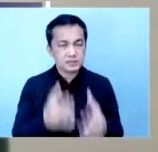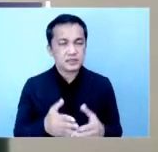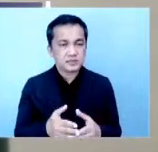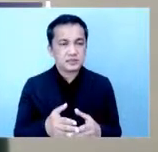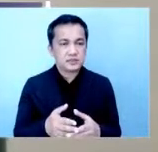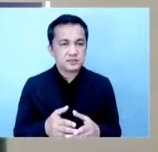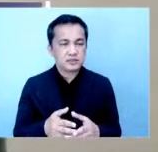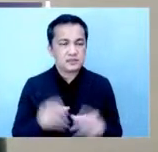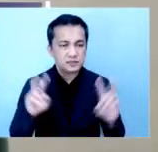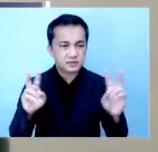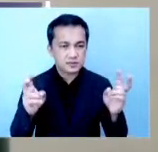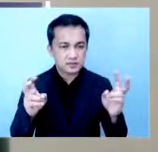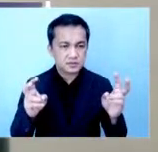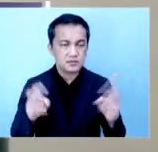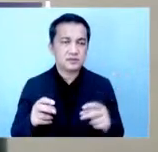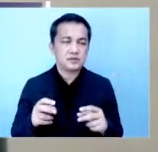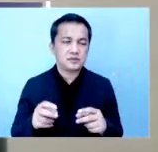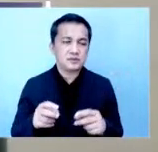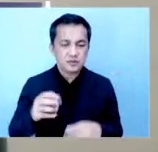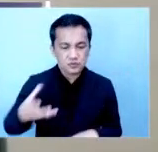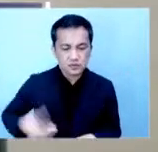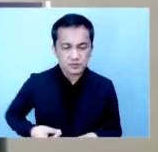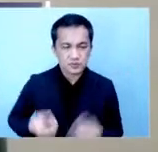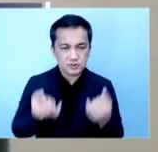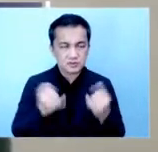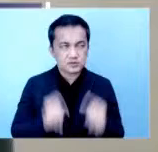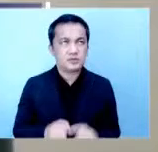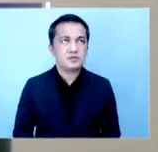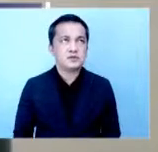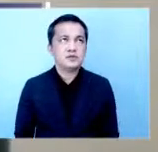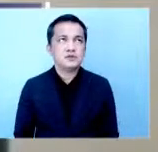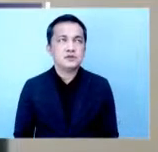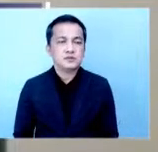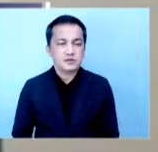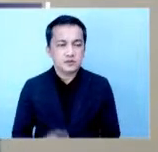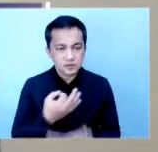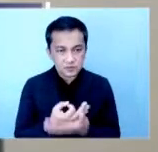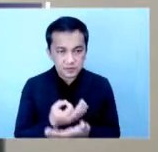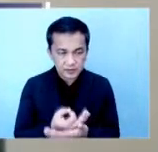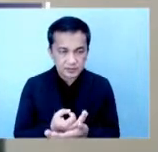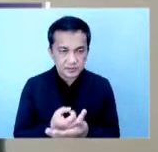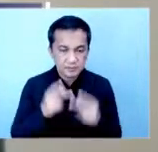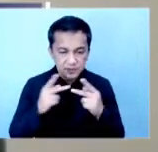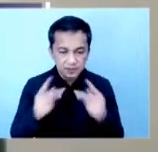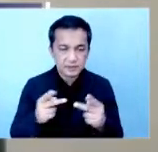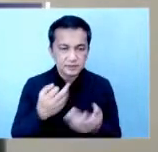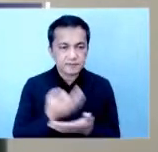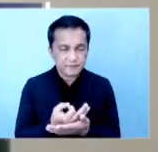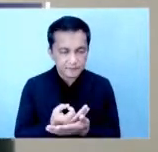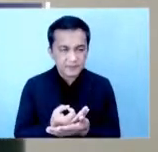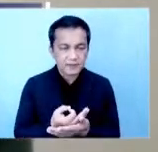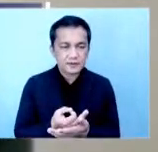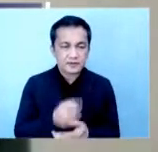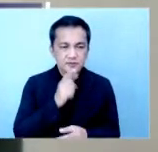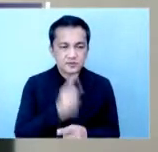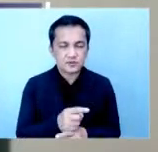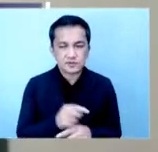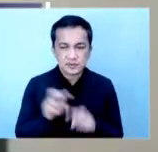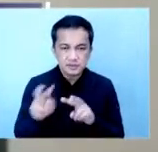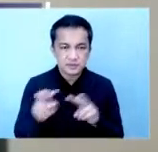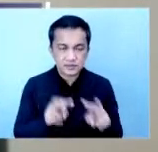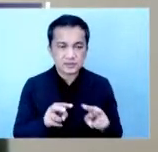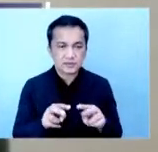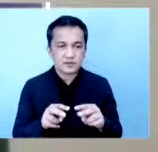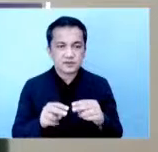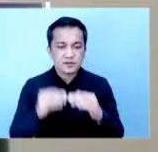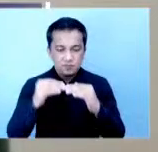isang corruption issue, okay, when it comes to money, public funds, talaga naman nakikita natin bumabagsak